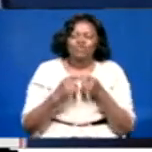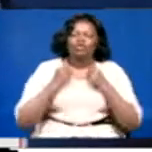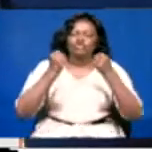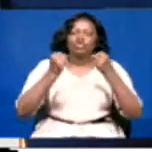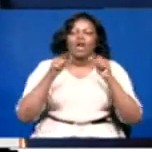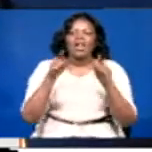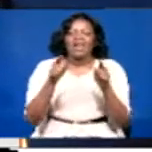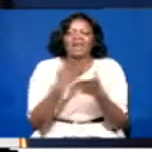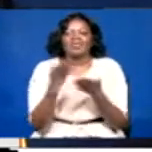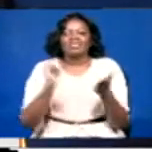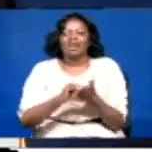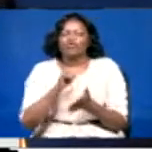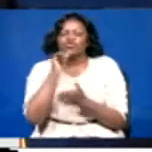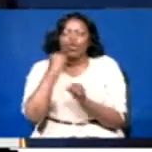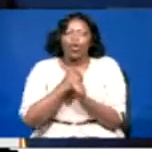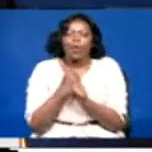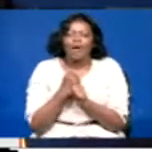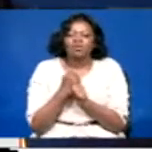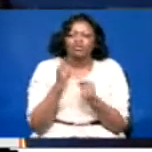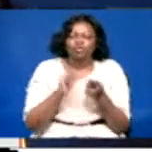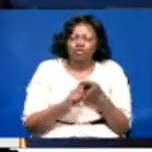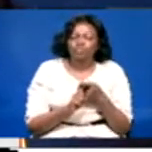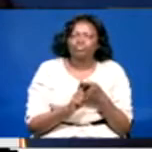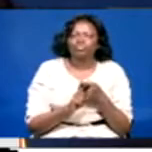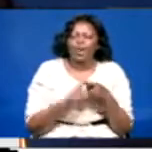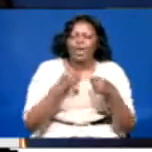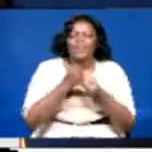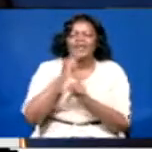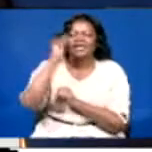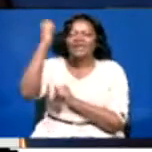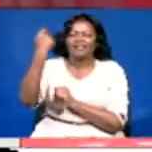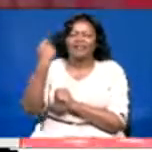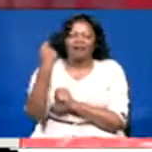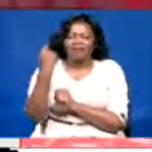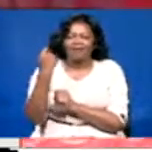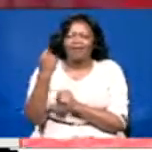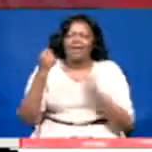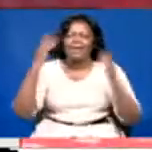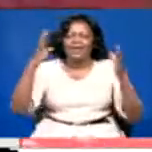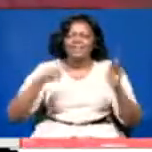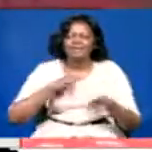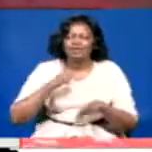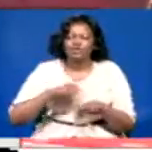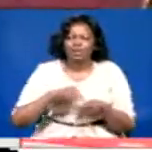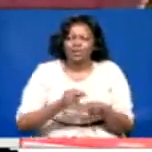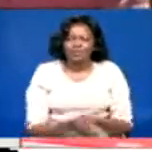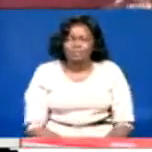anything that does not work towards making Kenya a great nation.